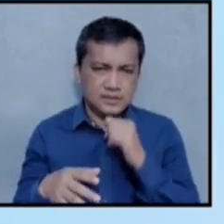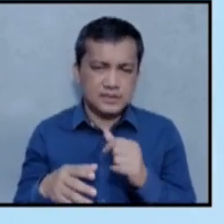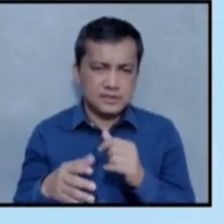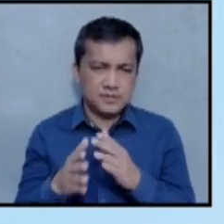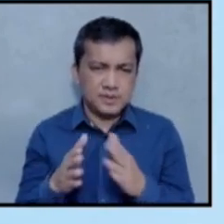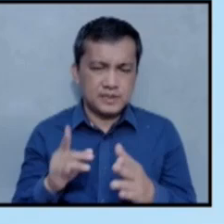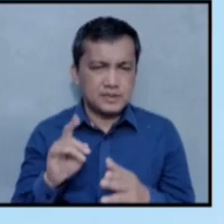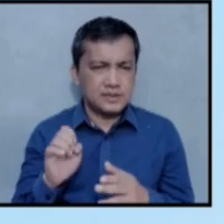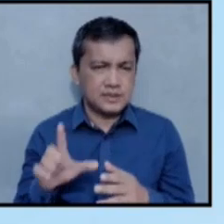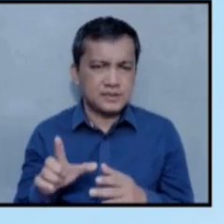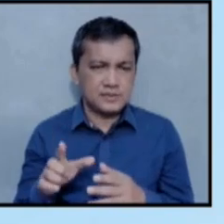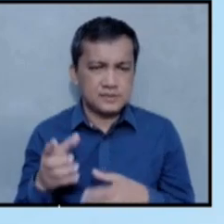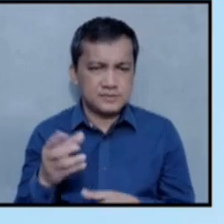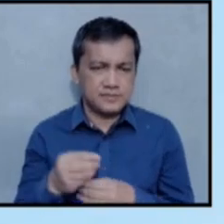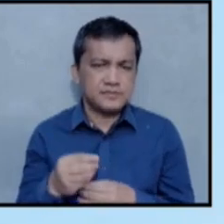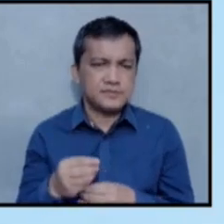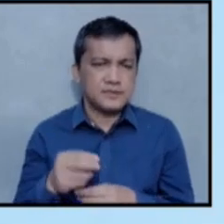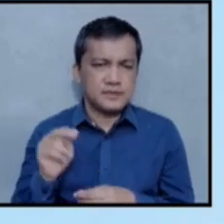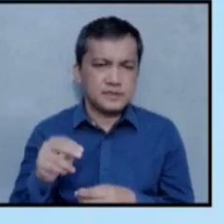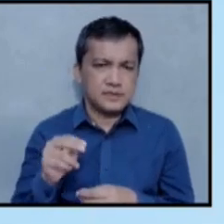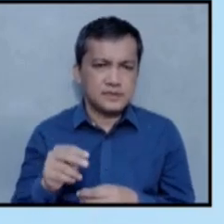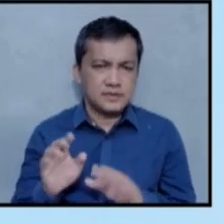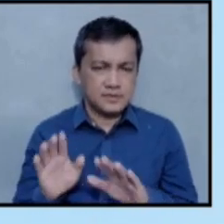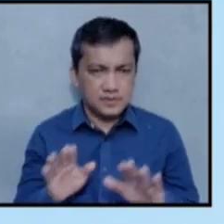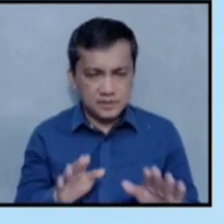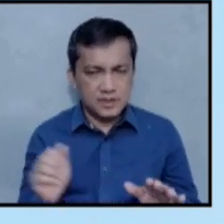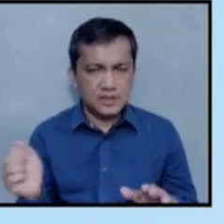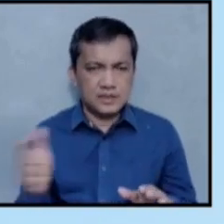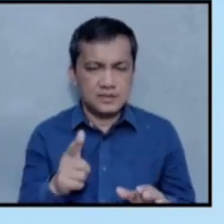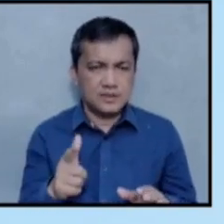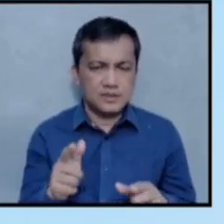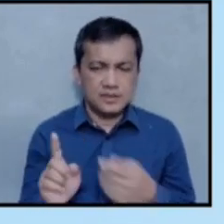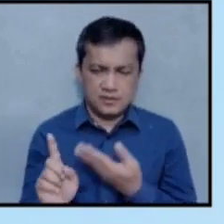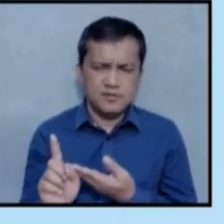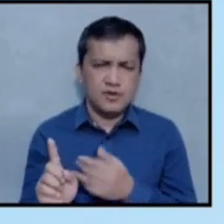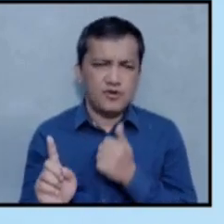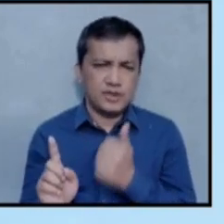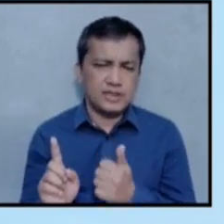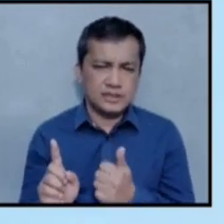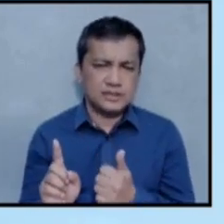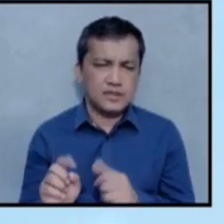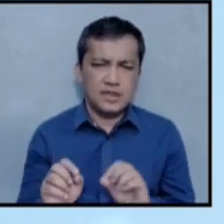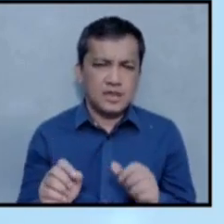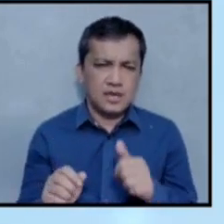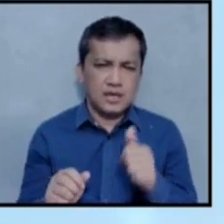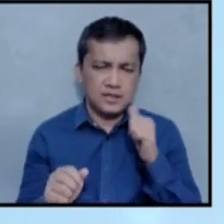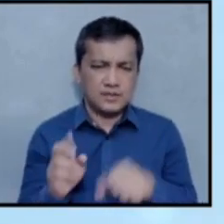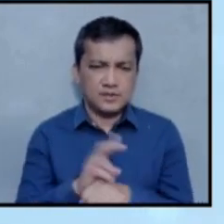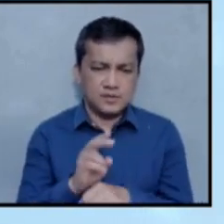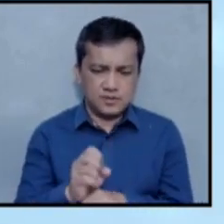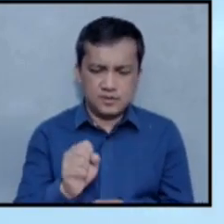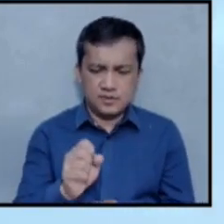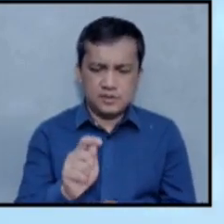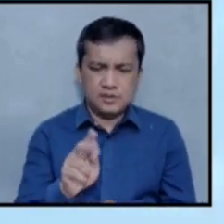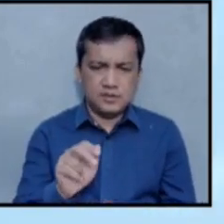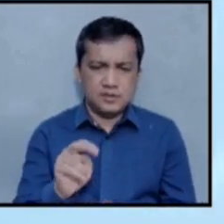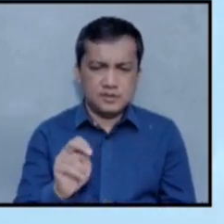pa niya. Kailangan niya raw i-assure sa lahat na ayos lang siya dahil ayaw niyang gumamit ng stunt double dahil magigilty raw siya.